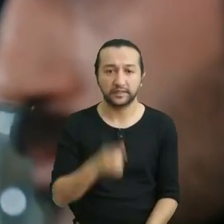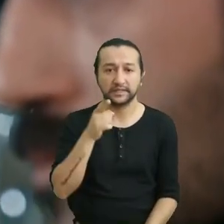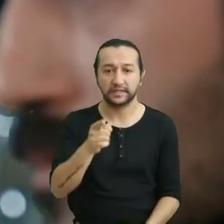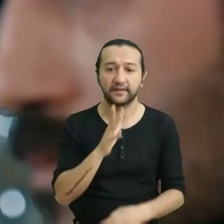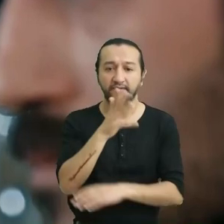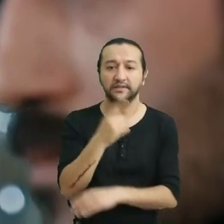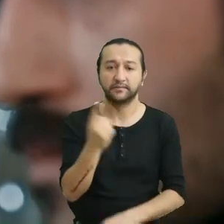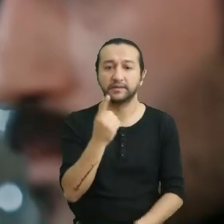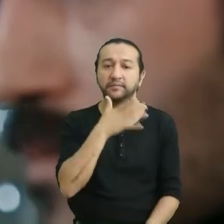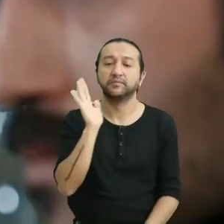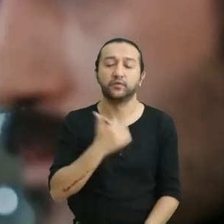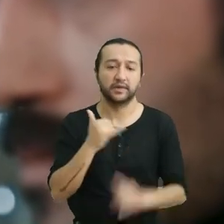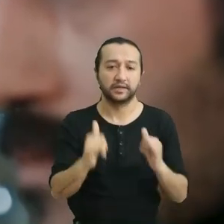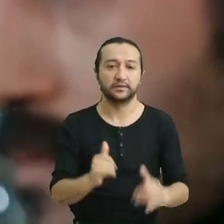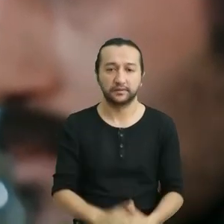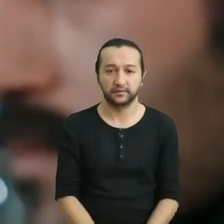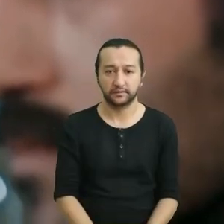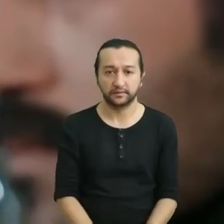Senden fazla bir şey bilmiyorum.